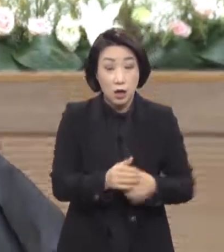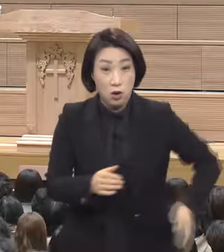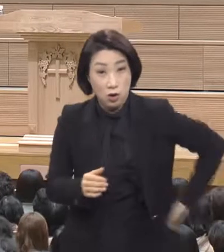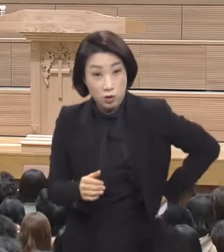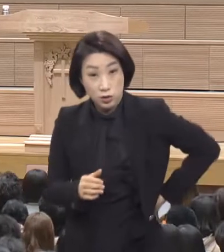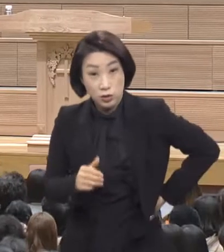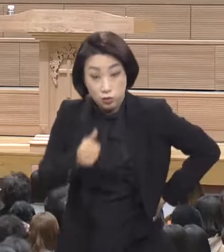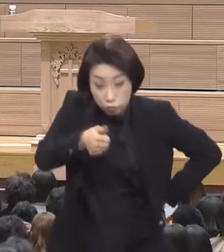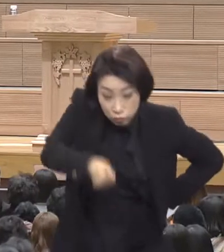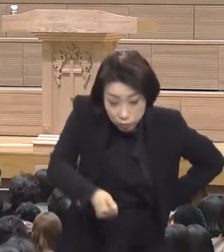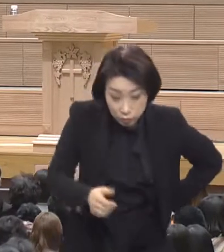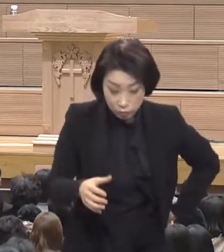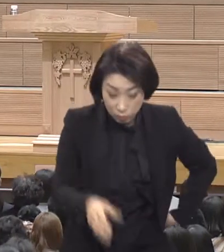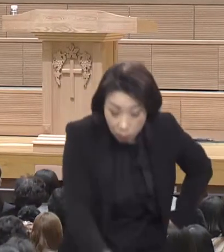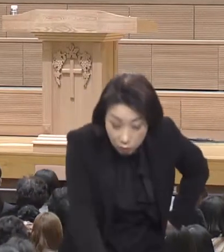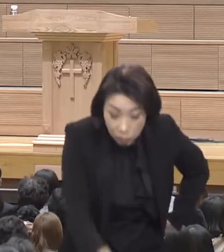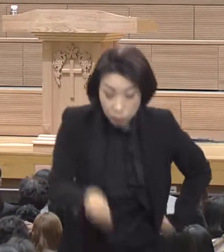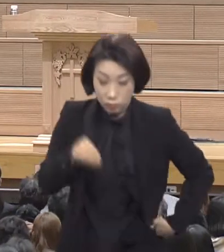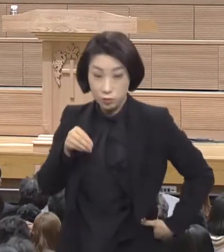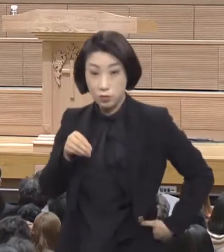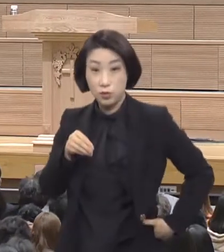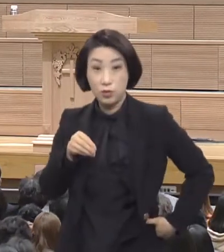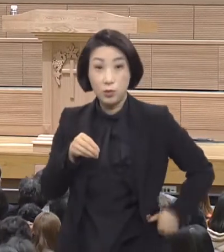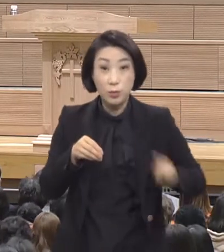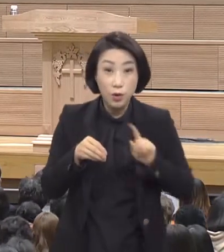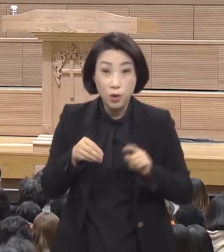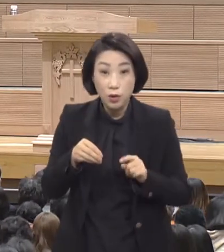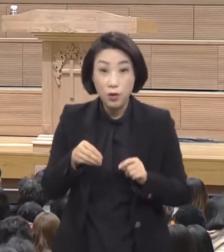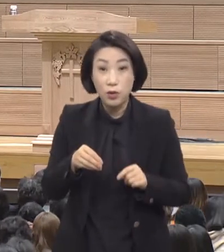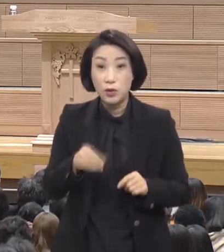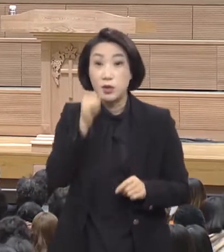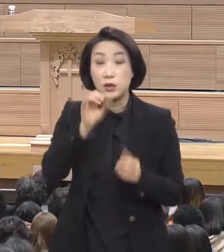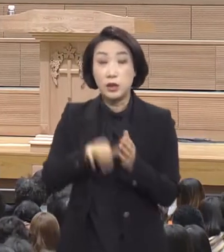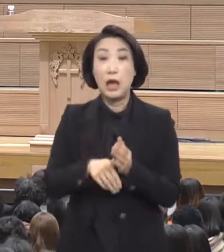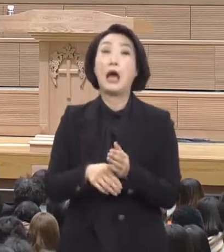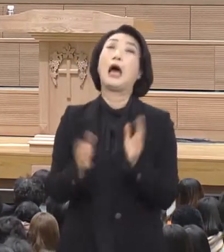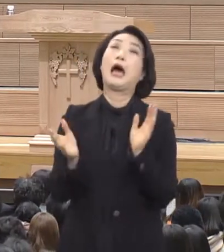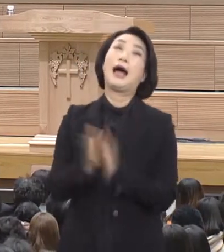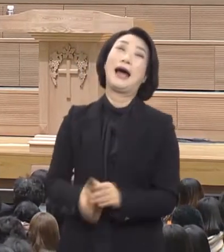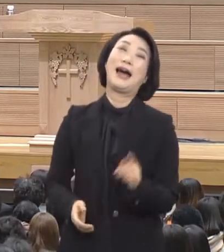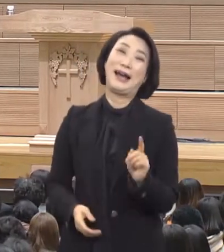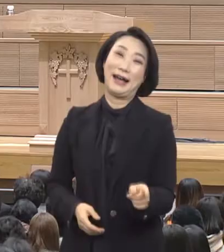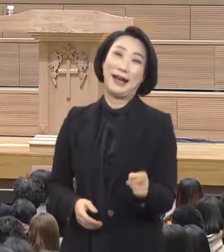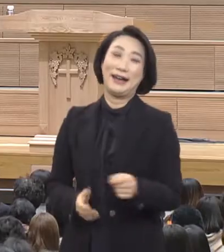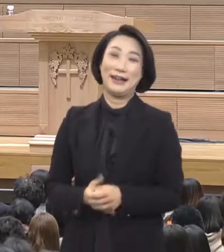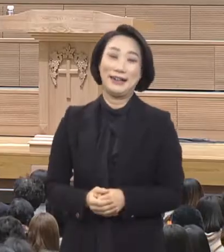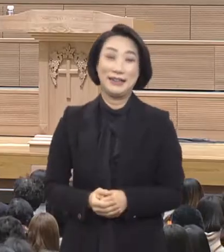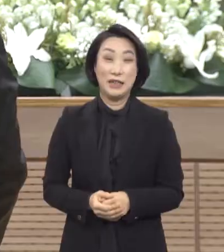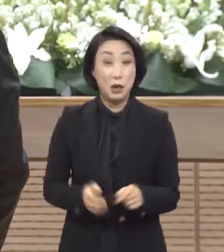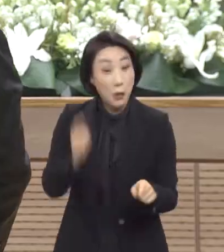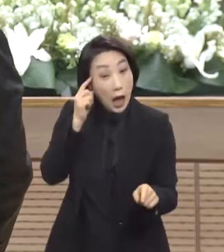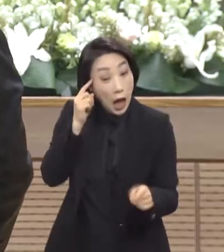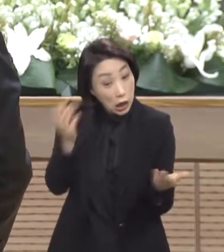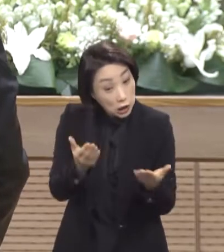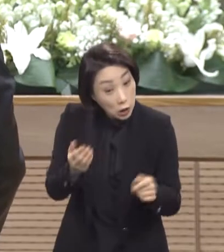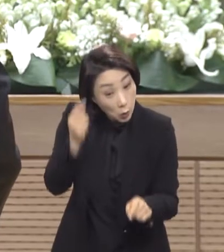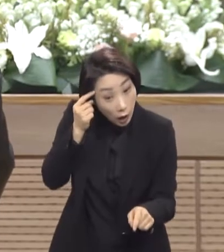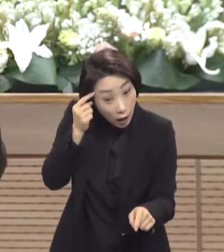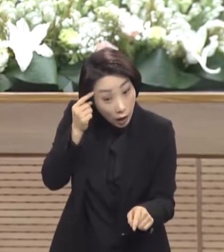허리를 구부리고 무슨 앉아서 뭘 이렇게 하면 너는 왜 노동을